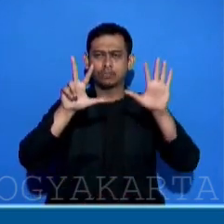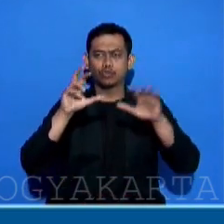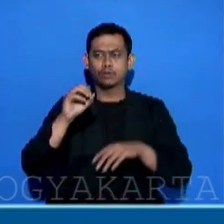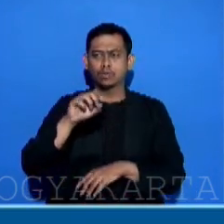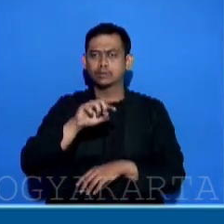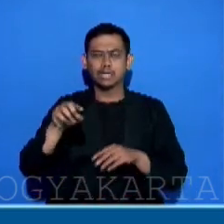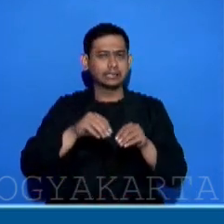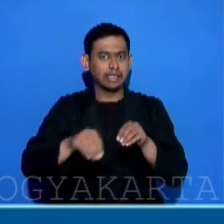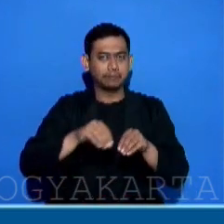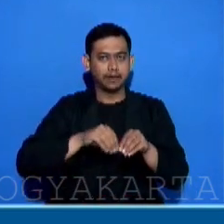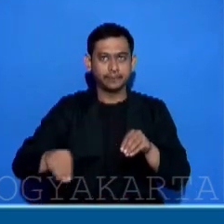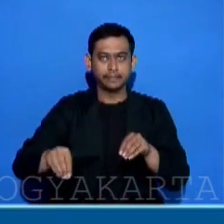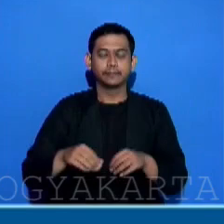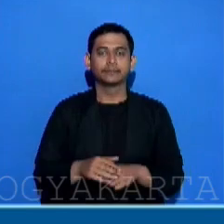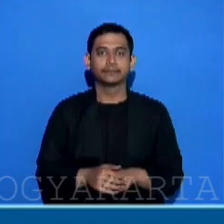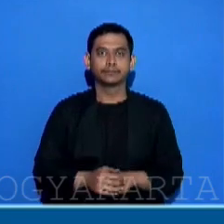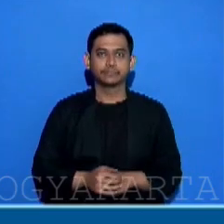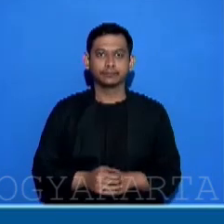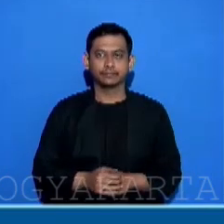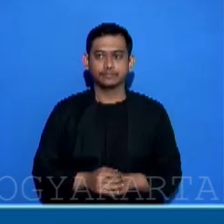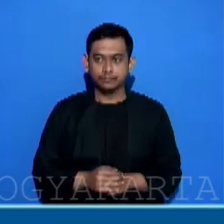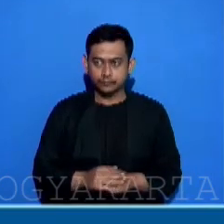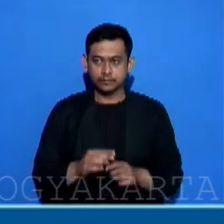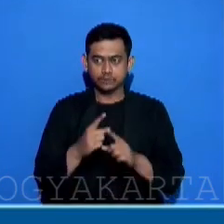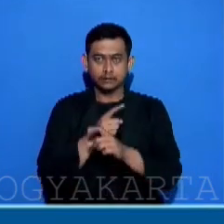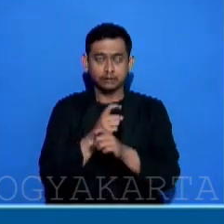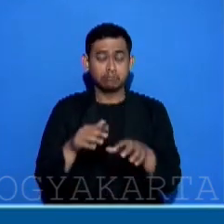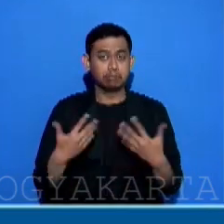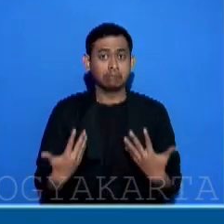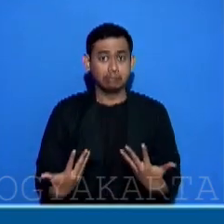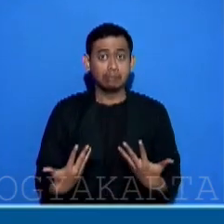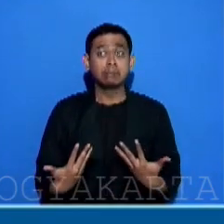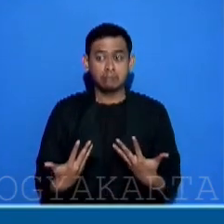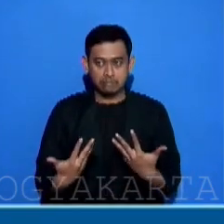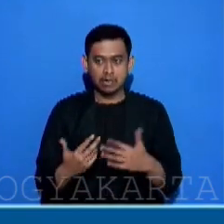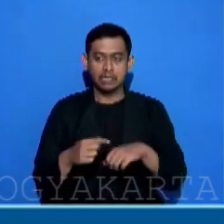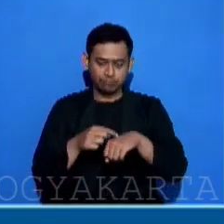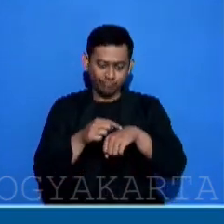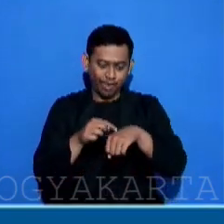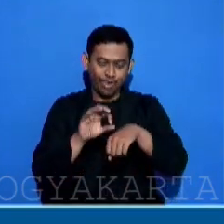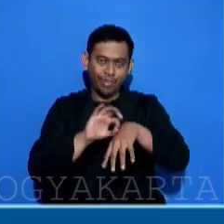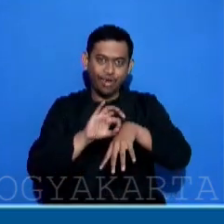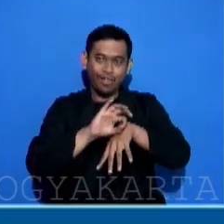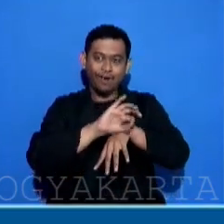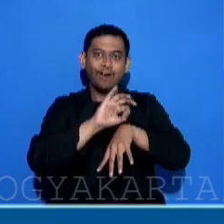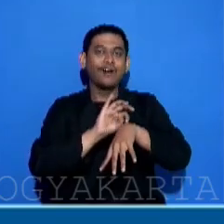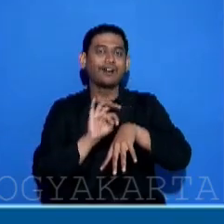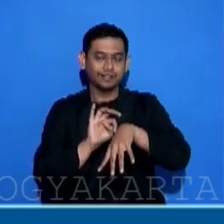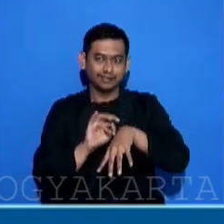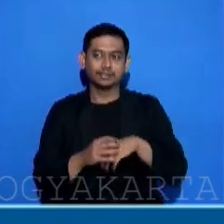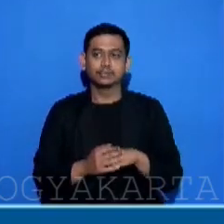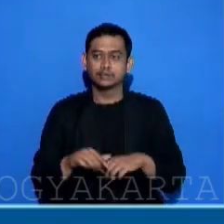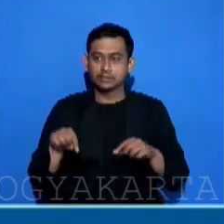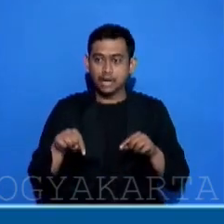tanem satunggaling omo ingkang rebosa taneman menika Inggih kados to kep ingkang nalari ronipun bolong nanging Menik saged dipun